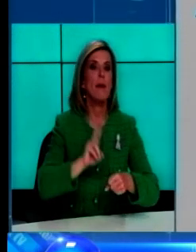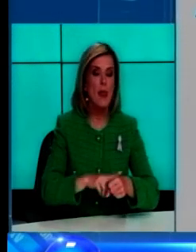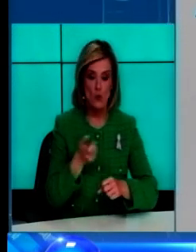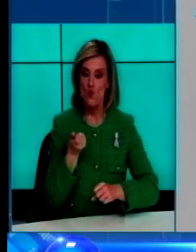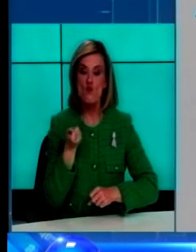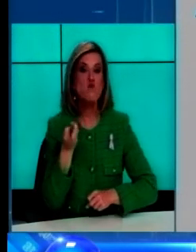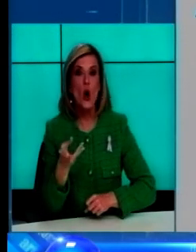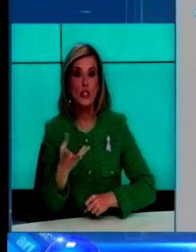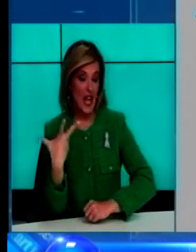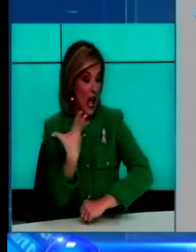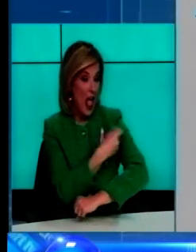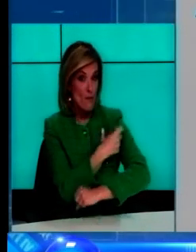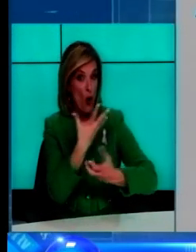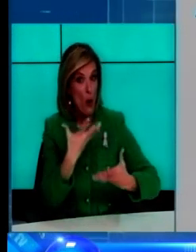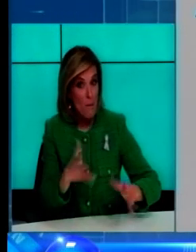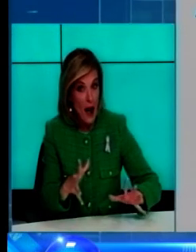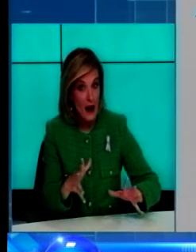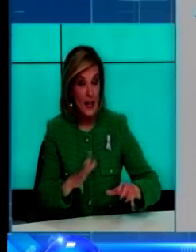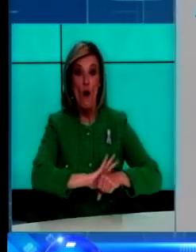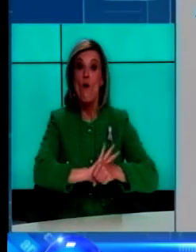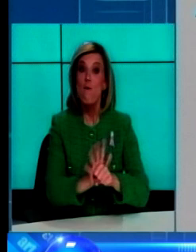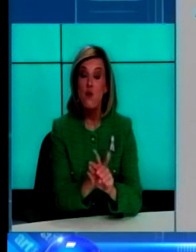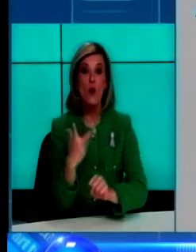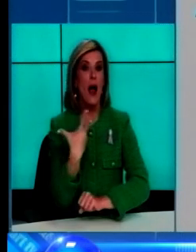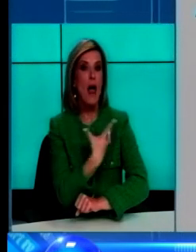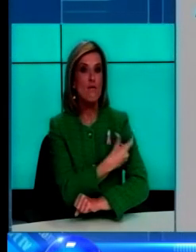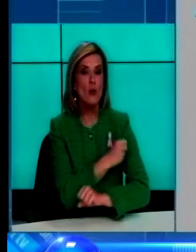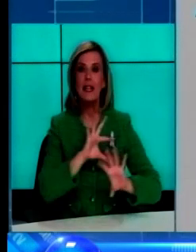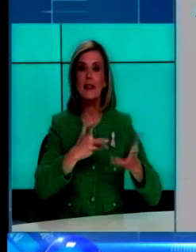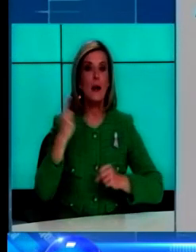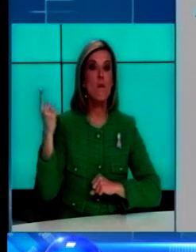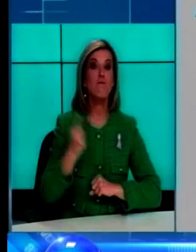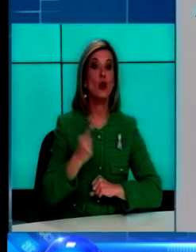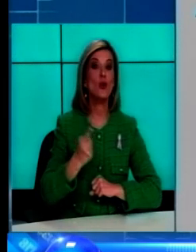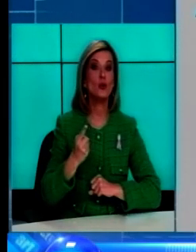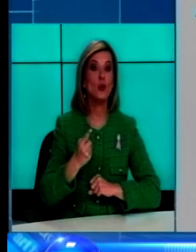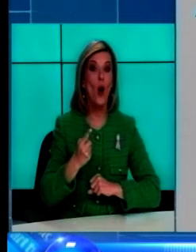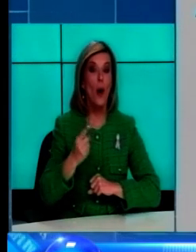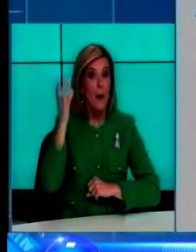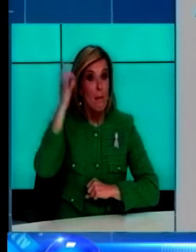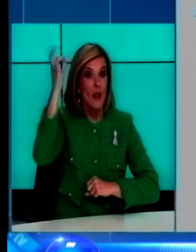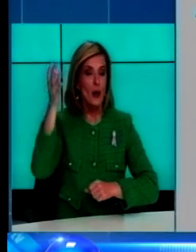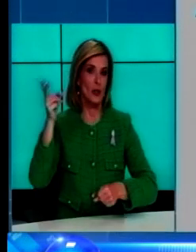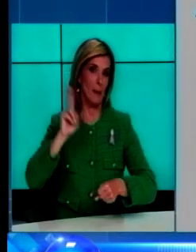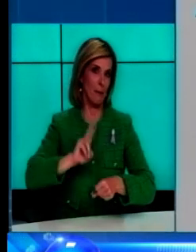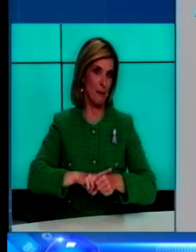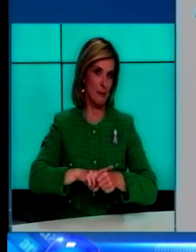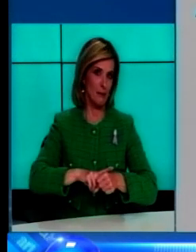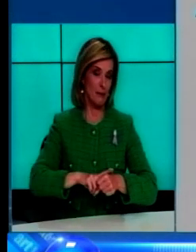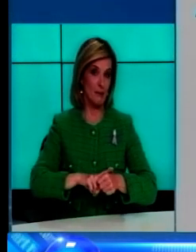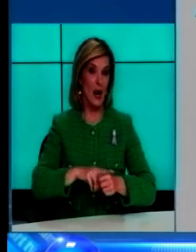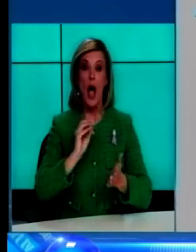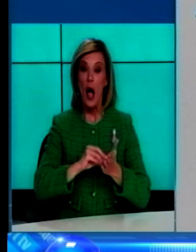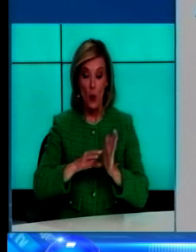πλήρως εμβολιασμένος με το μπλε. Και βέβαια εδώ το ερώτημα είναι αν αυτό ισχύει μόνο για τους ηλικιωμένους, τους ανθρώπους που είναι άνω